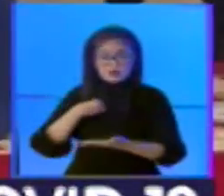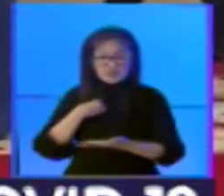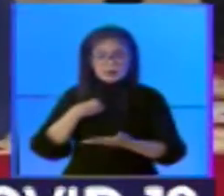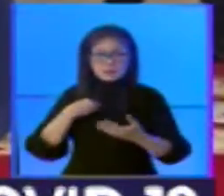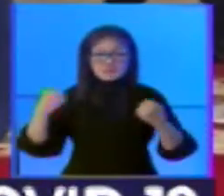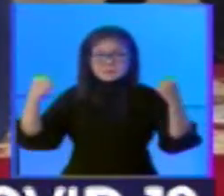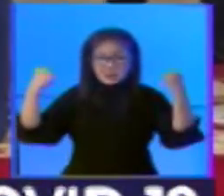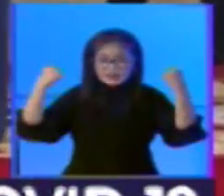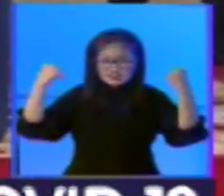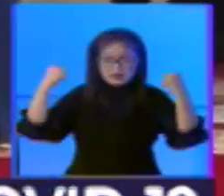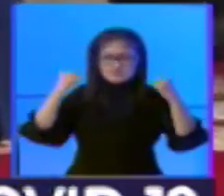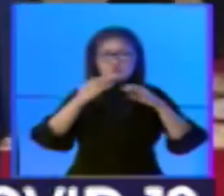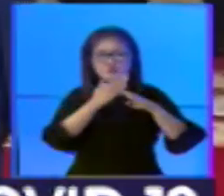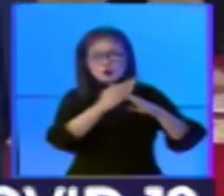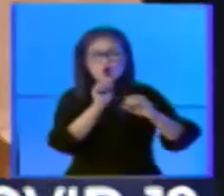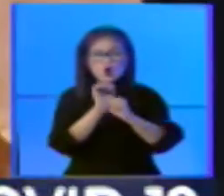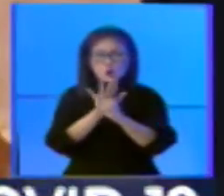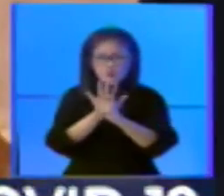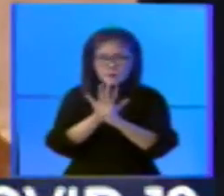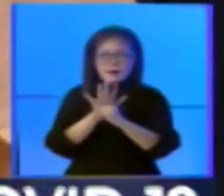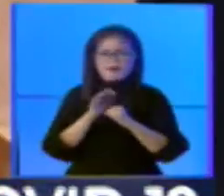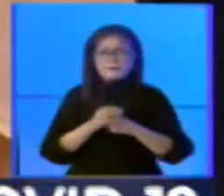terdepan covention tim liputan inews melaporkan